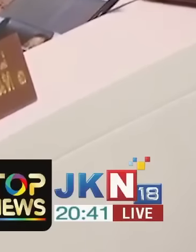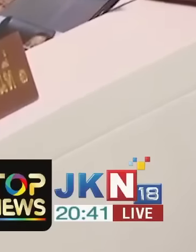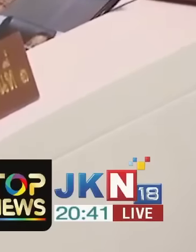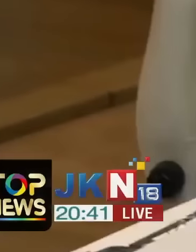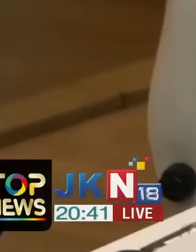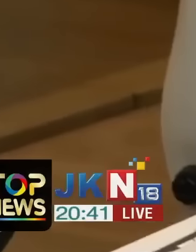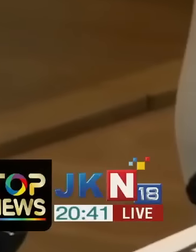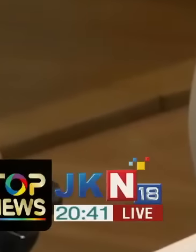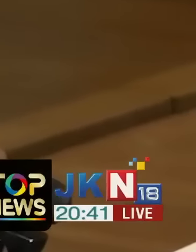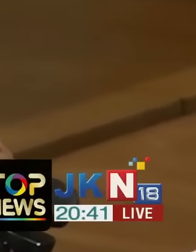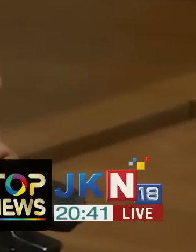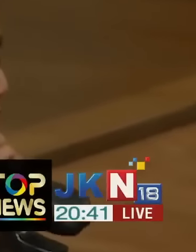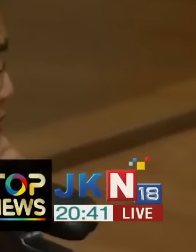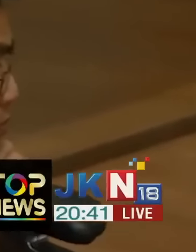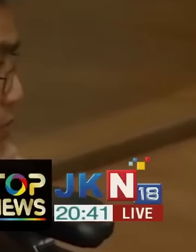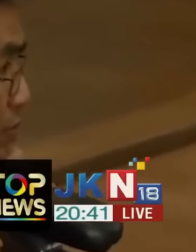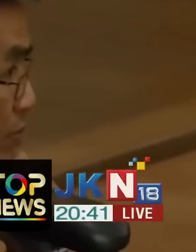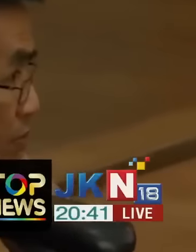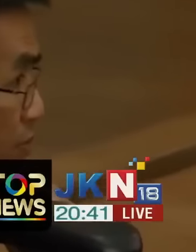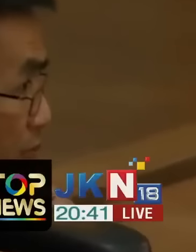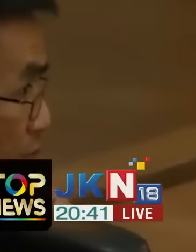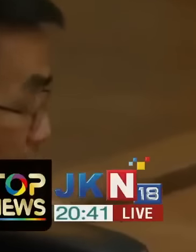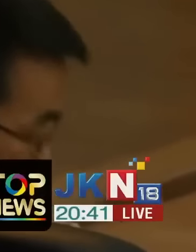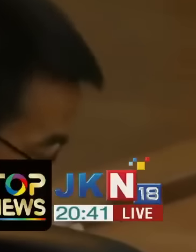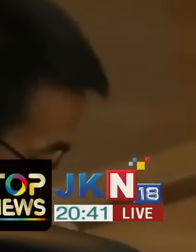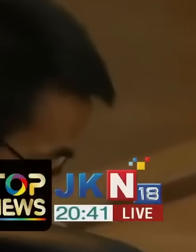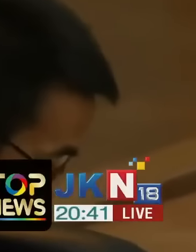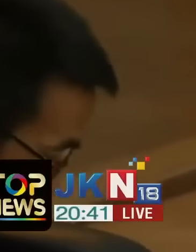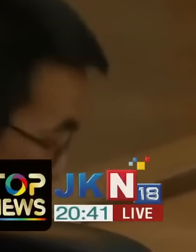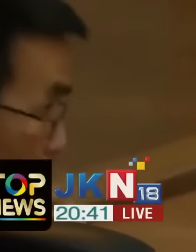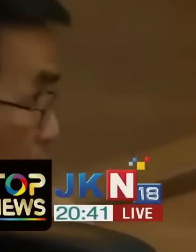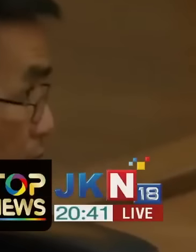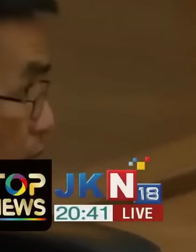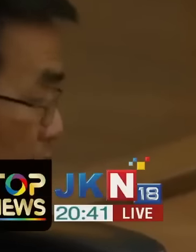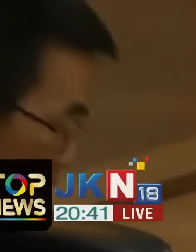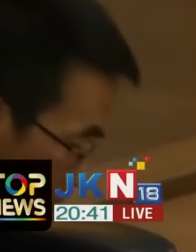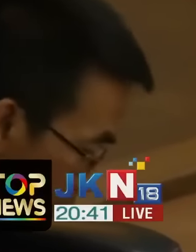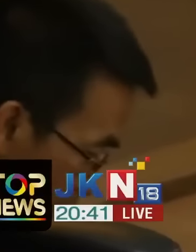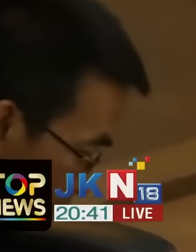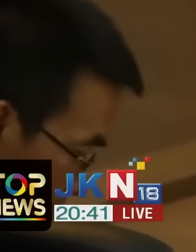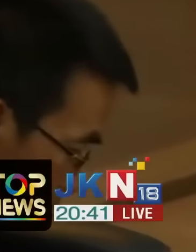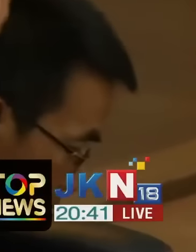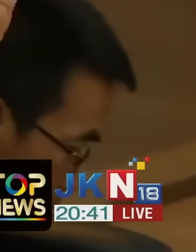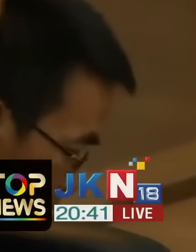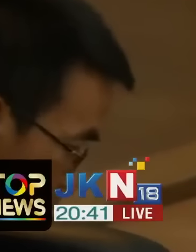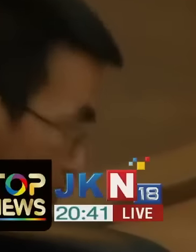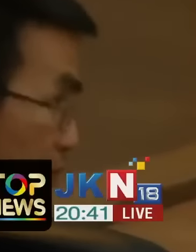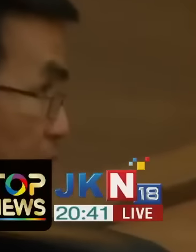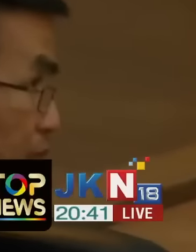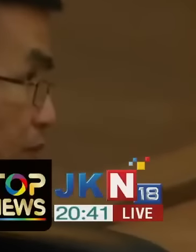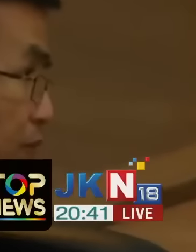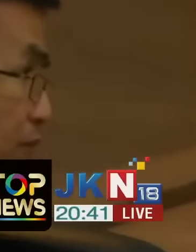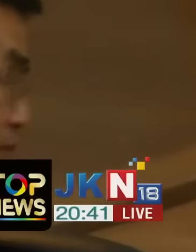ไม่ได้เศร้าไม่ได้น้ำเสียงสั่นเครือนะ จังหวัดนครพนม แต่ว่าคุณมงคลเนี่ยบอกว่า อภิปร